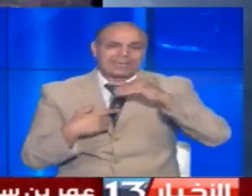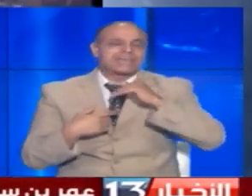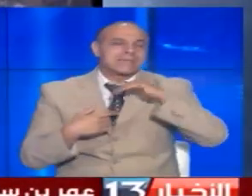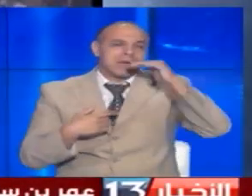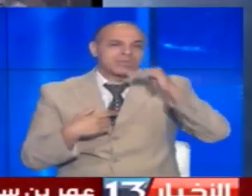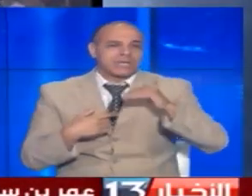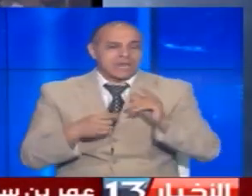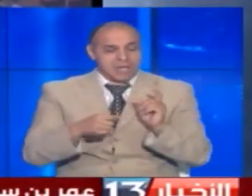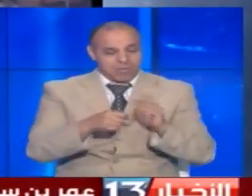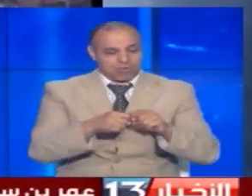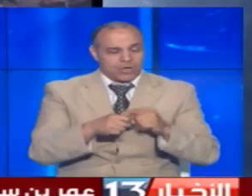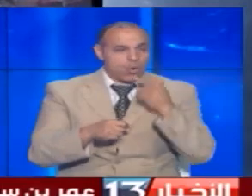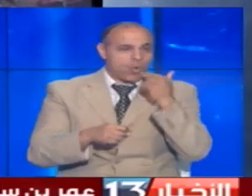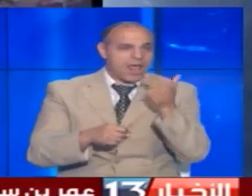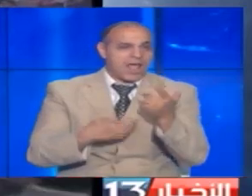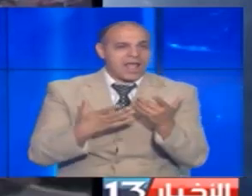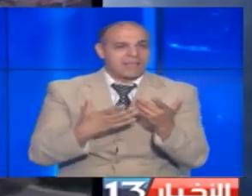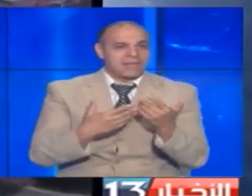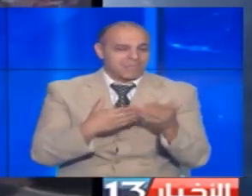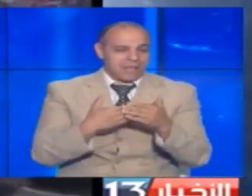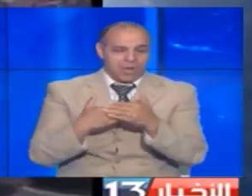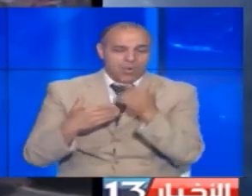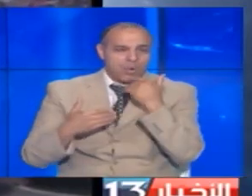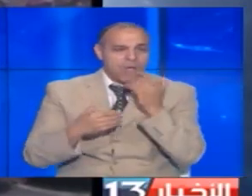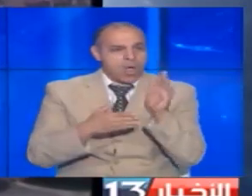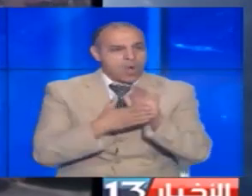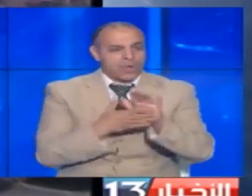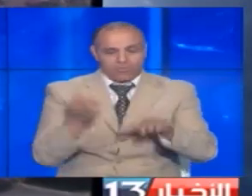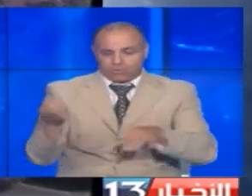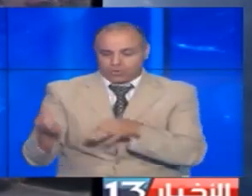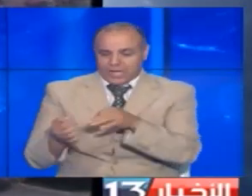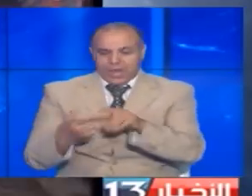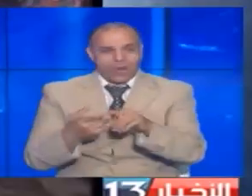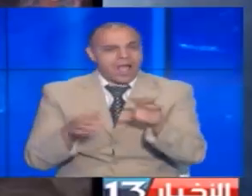مشاركاته المجاوره الموسيقيه